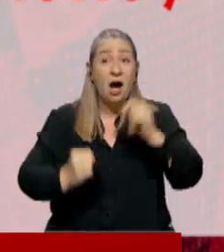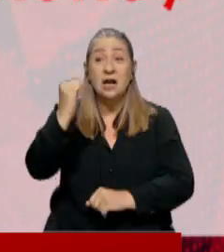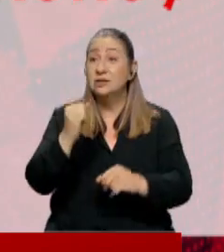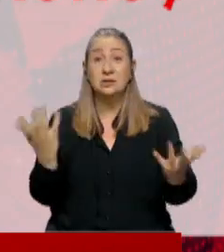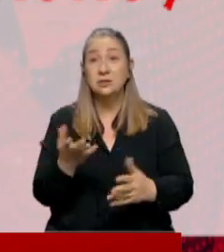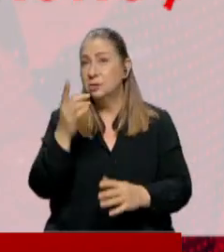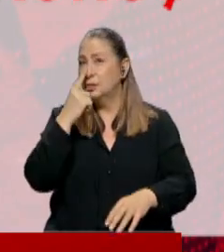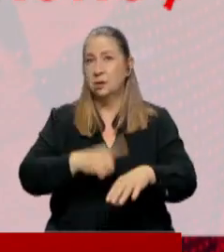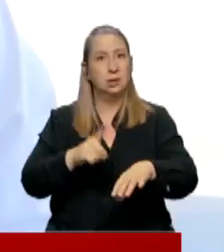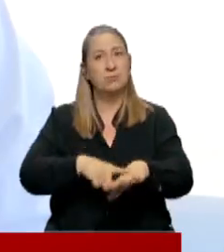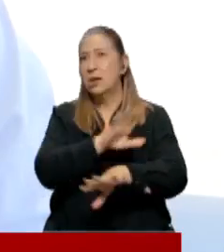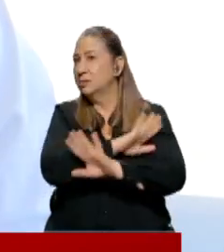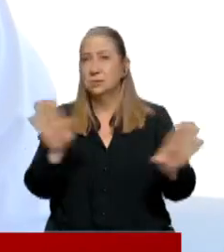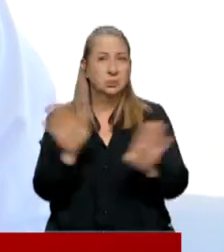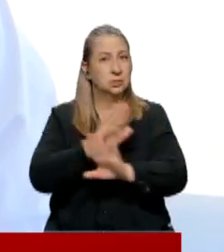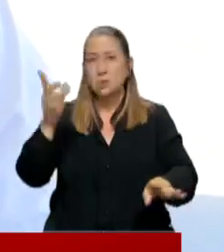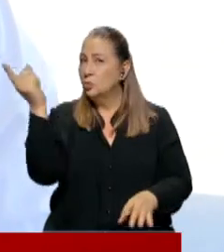ise inanılmaz boyutlarda